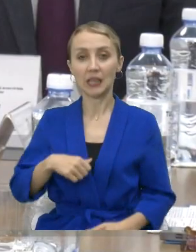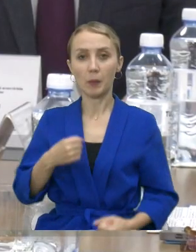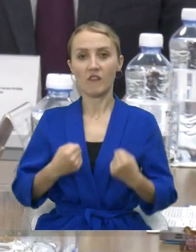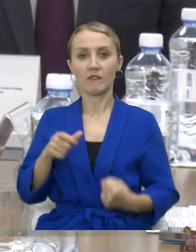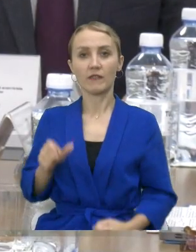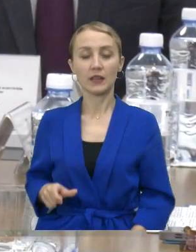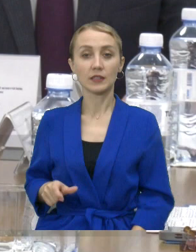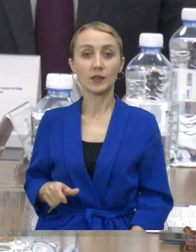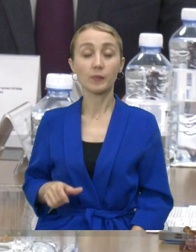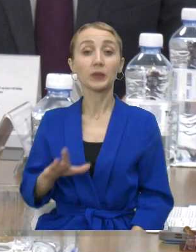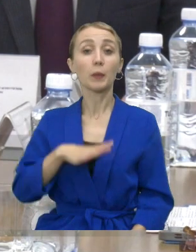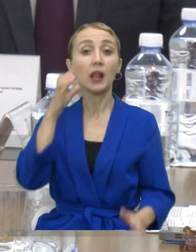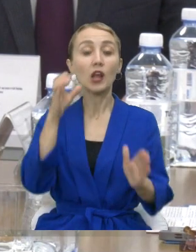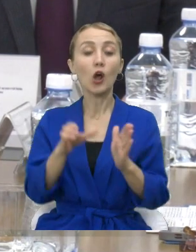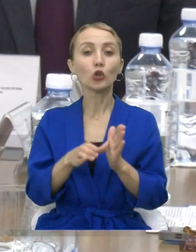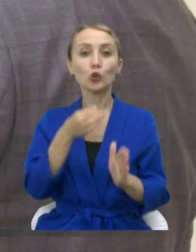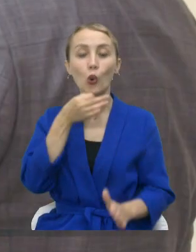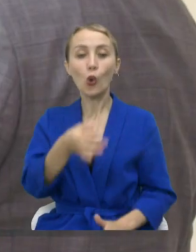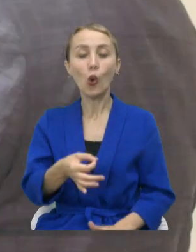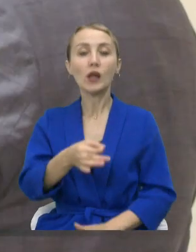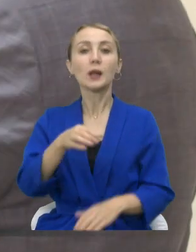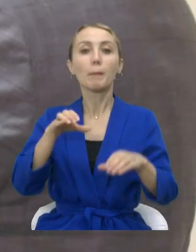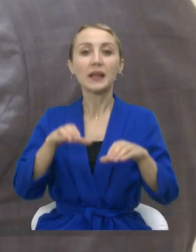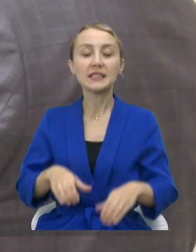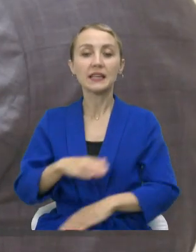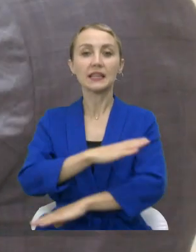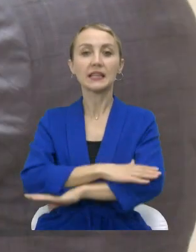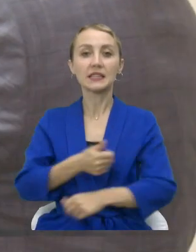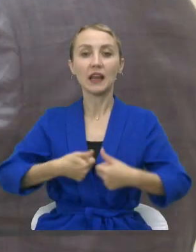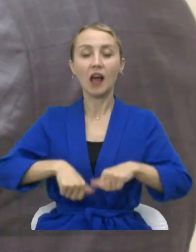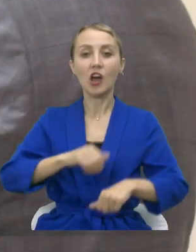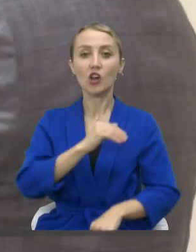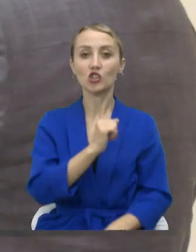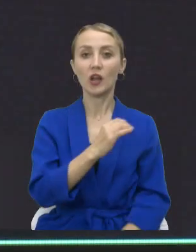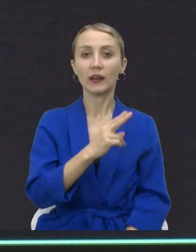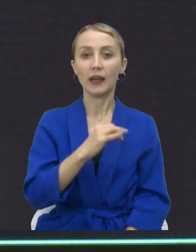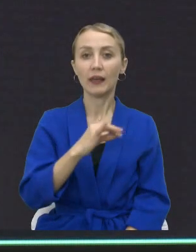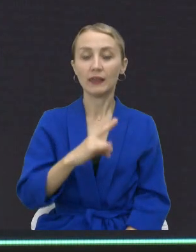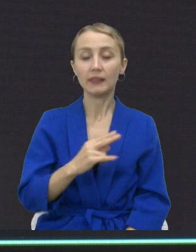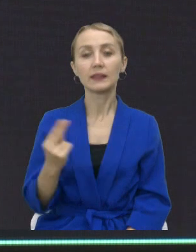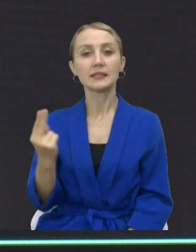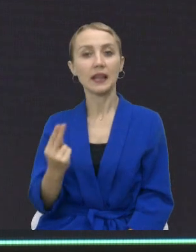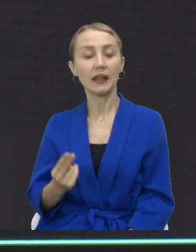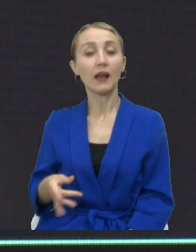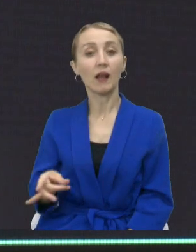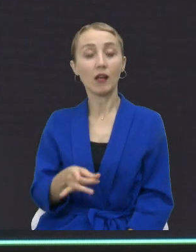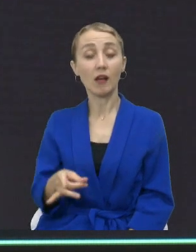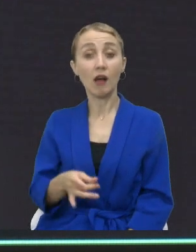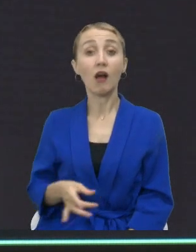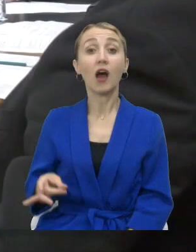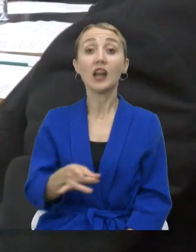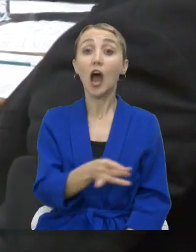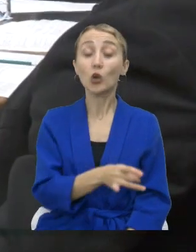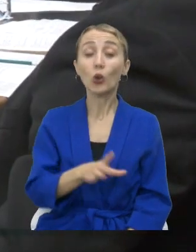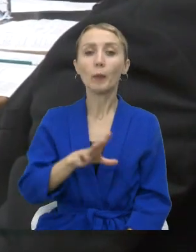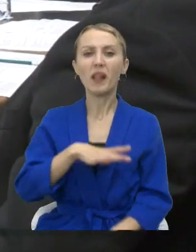того, были заслужены отчеты председателей дисциплинарных комиссий акиматов Жаркаинского и Целиноградского районов. В районных администрациях